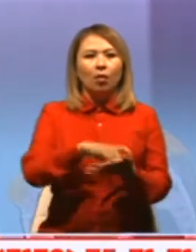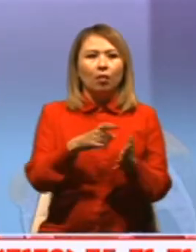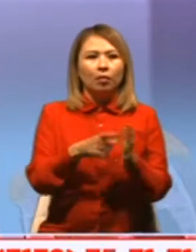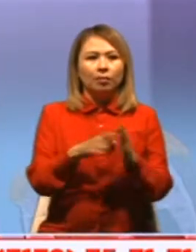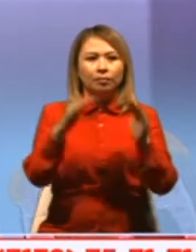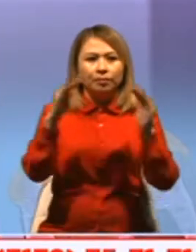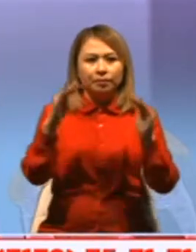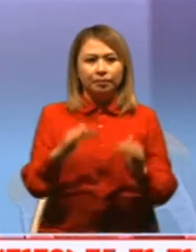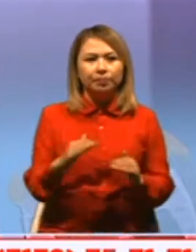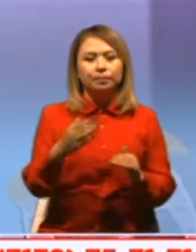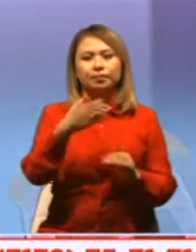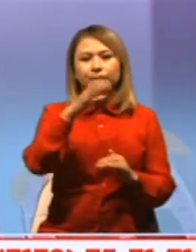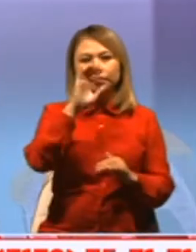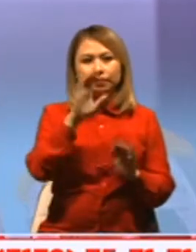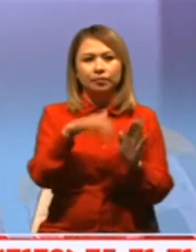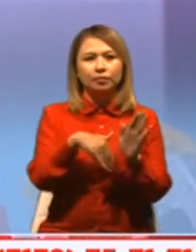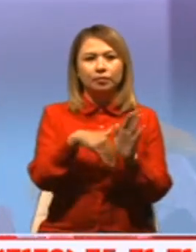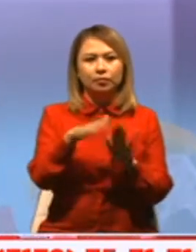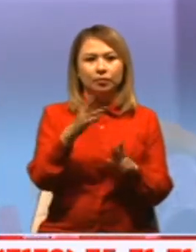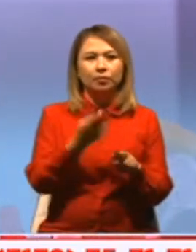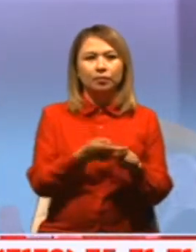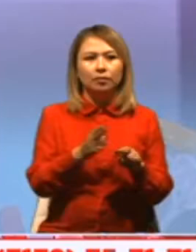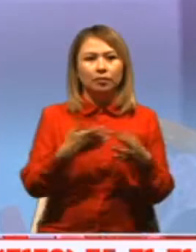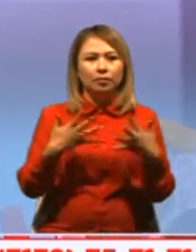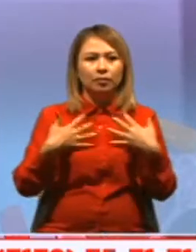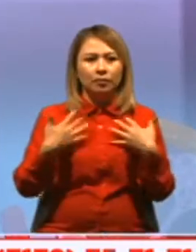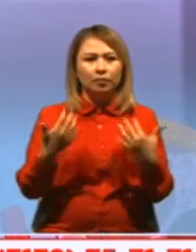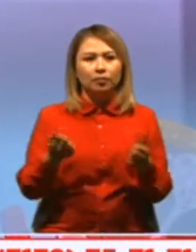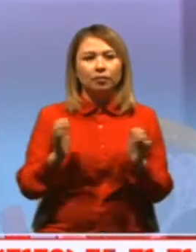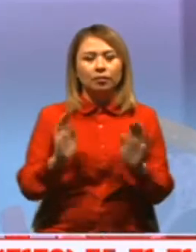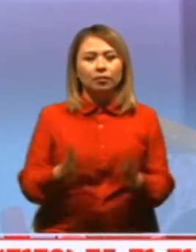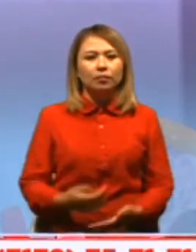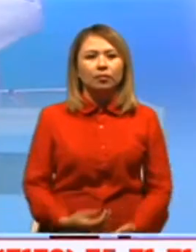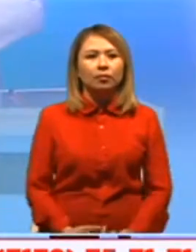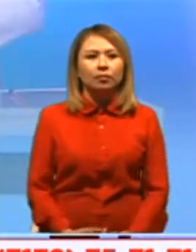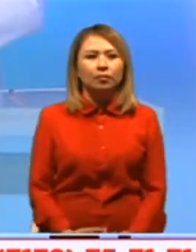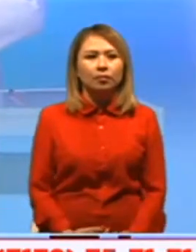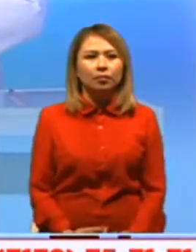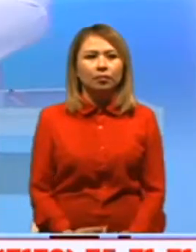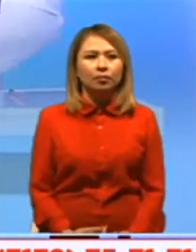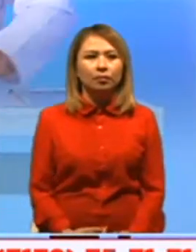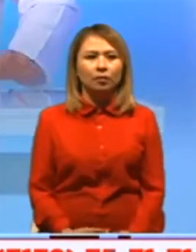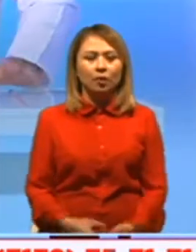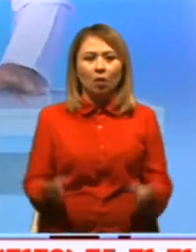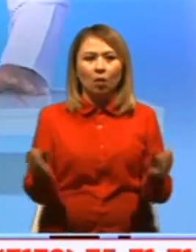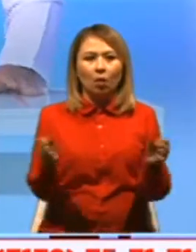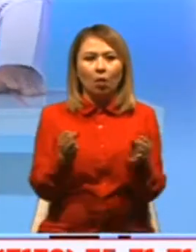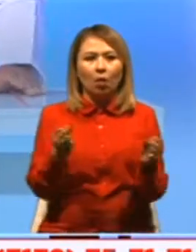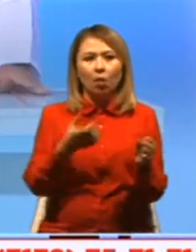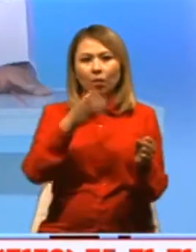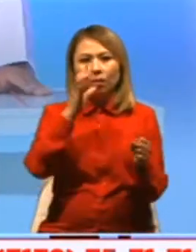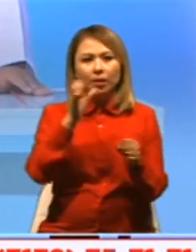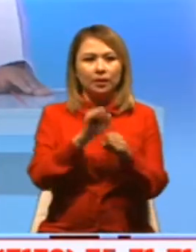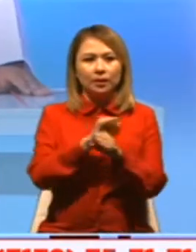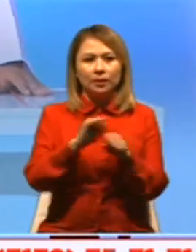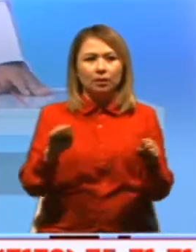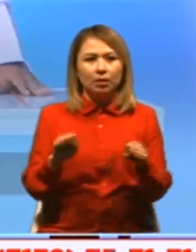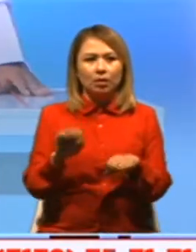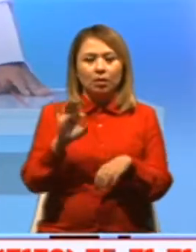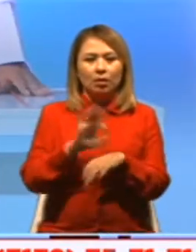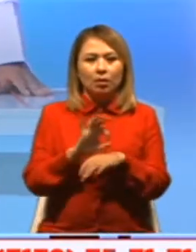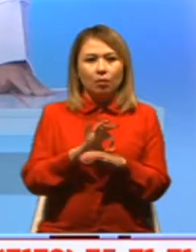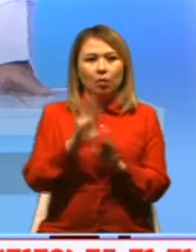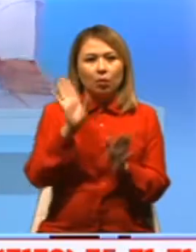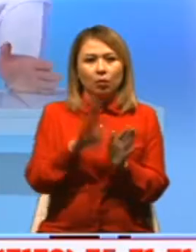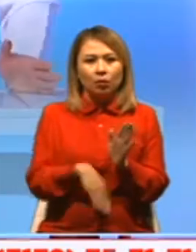дейін төмендетіп ішкеніңіз, сол сіздің денсаулығыңызға жақсырақ болып табылады. Мұздай су ішпеңіздер, мұздай су ішіп, тағдай арғыра басқа да ауруларға алып